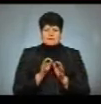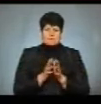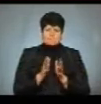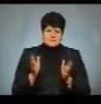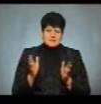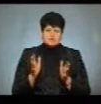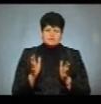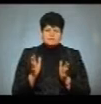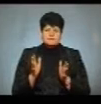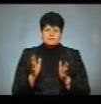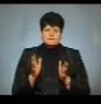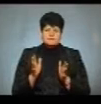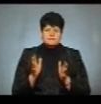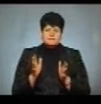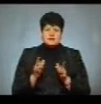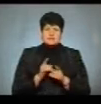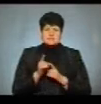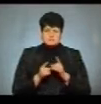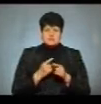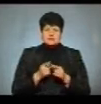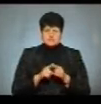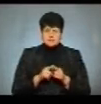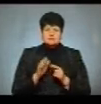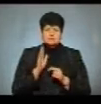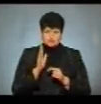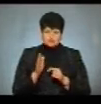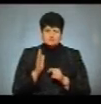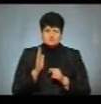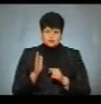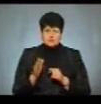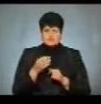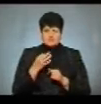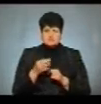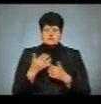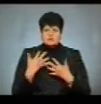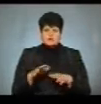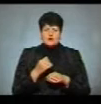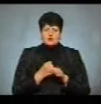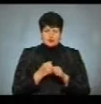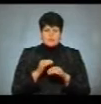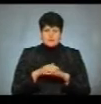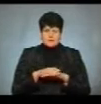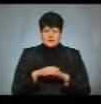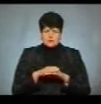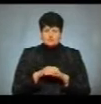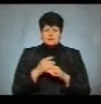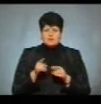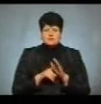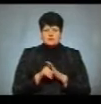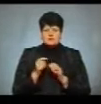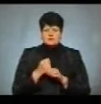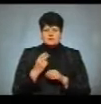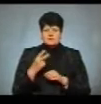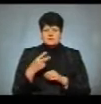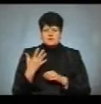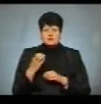більше, зокрема, про це. Зміни ці чекають співвласників. Та я сказав, що вже розроблена методика, вона вступила в дію з